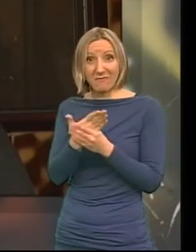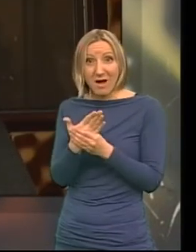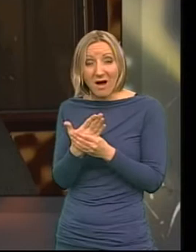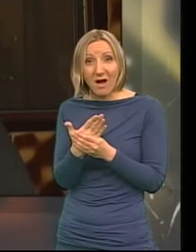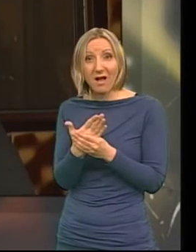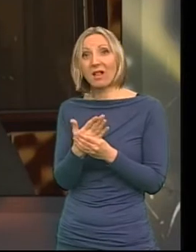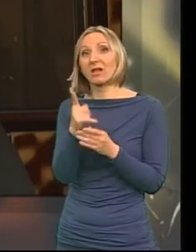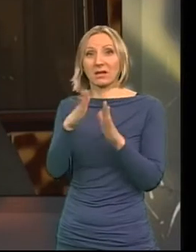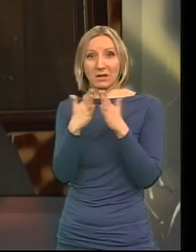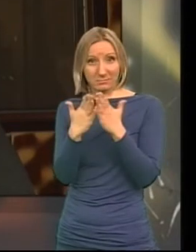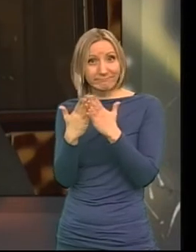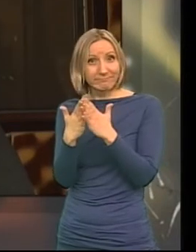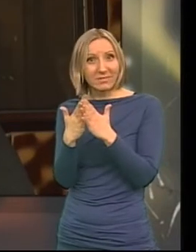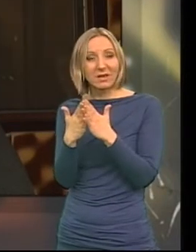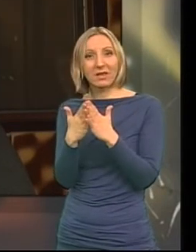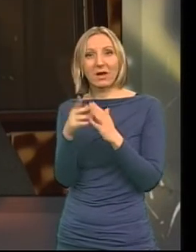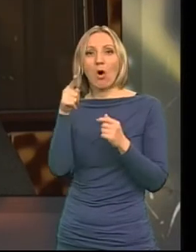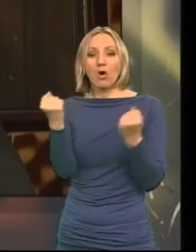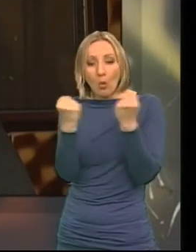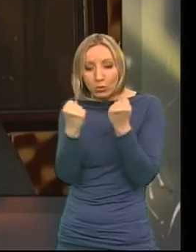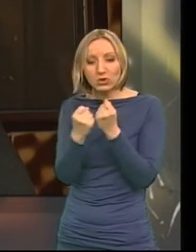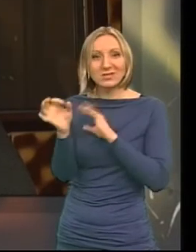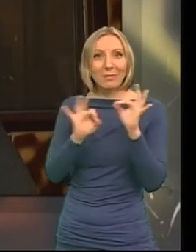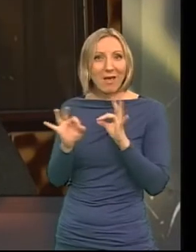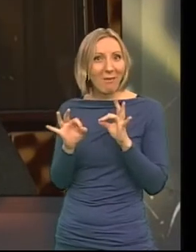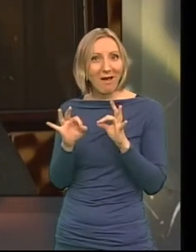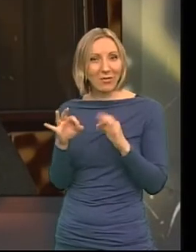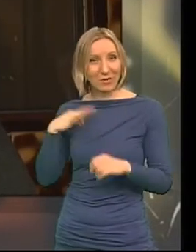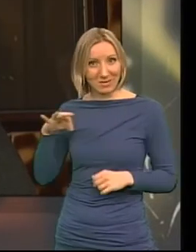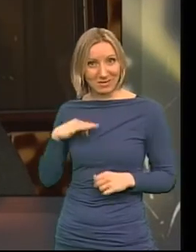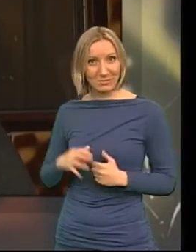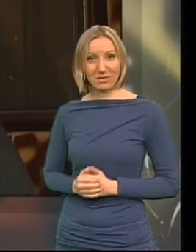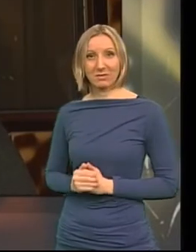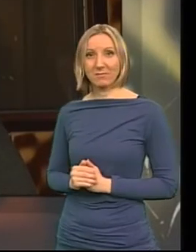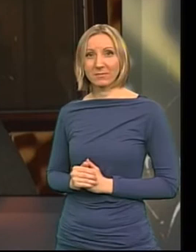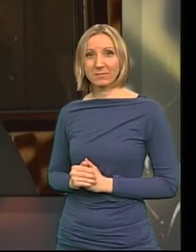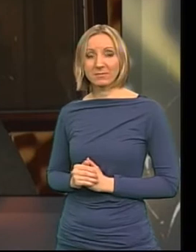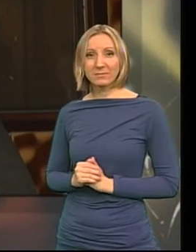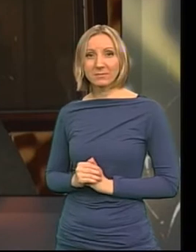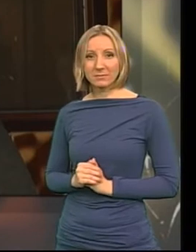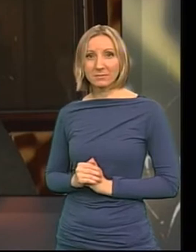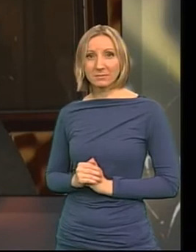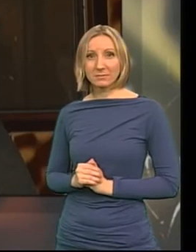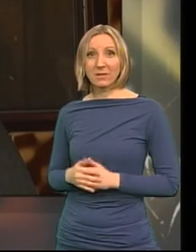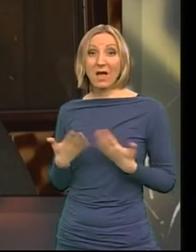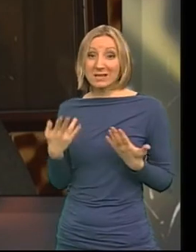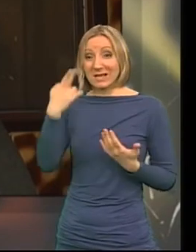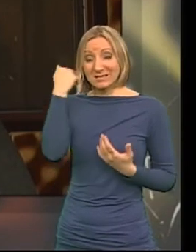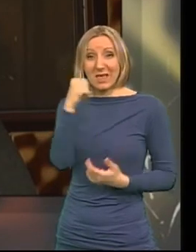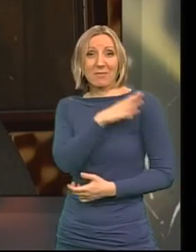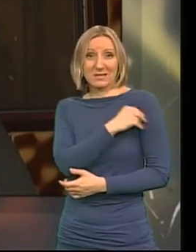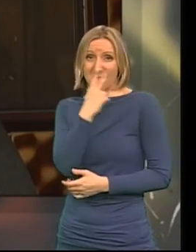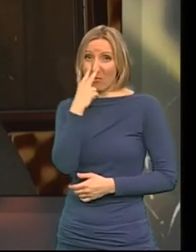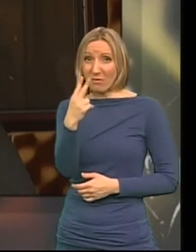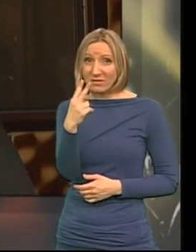tih audio fajlova uče, spremaju se. A za slepe i